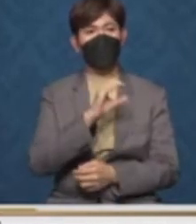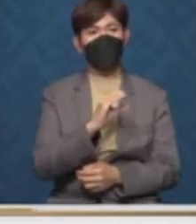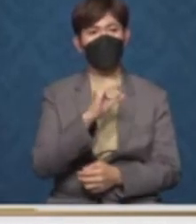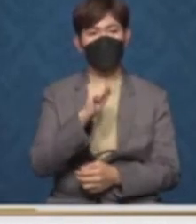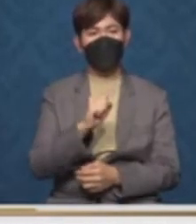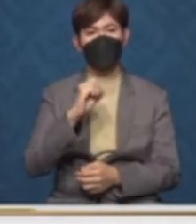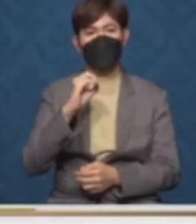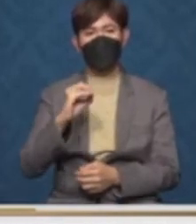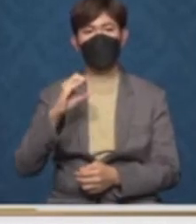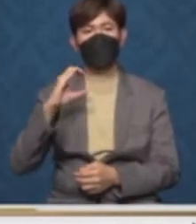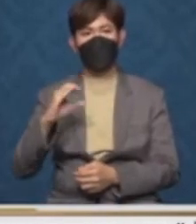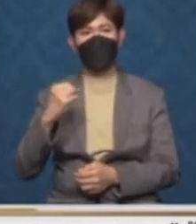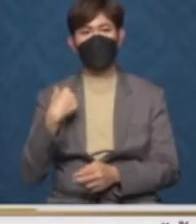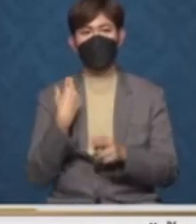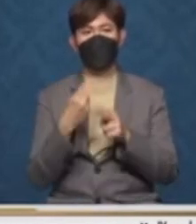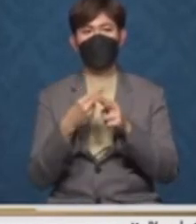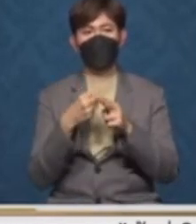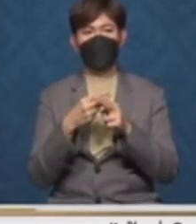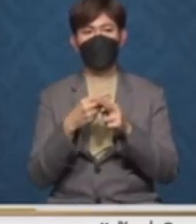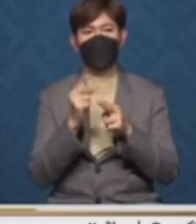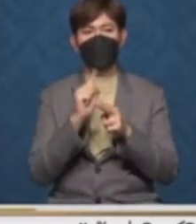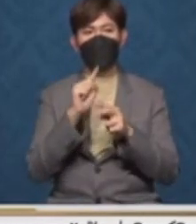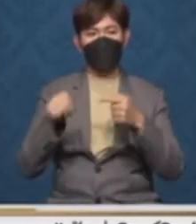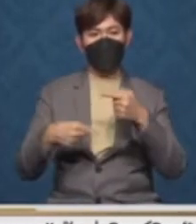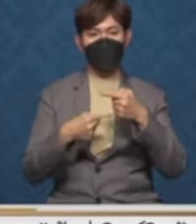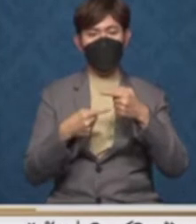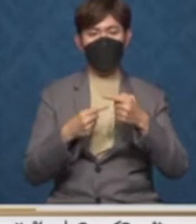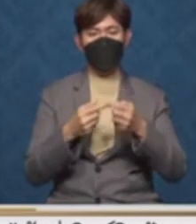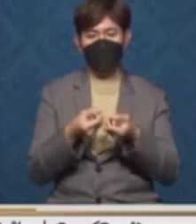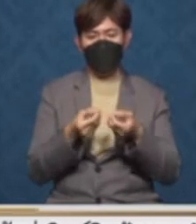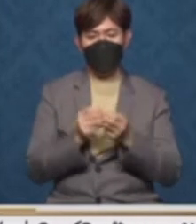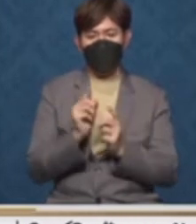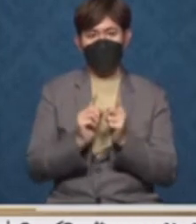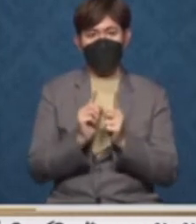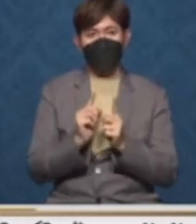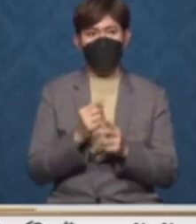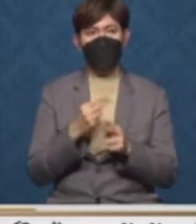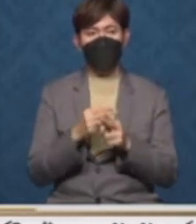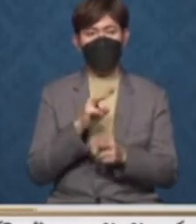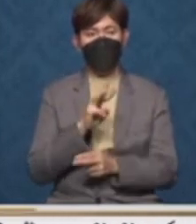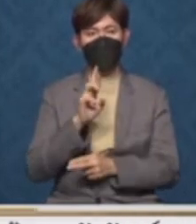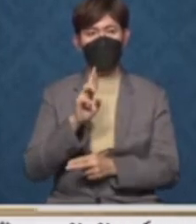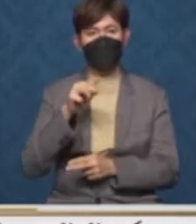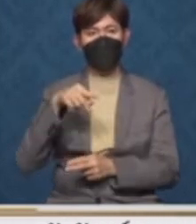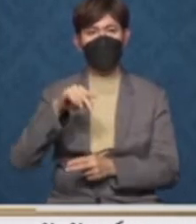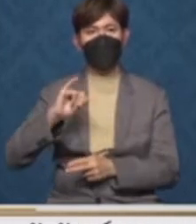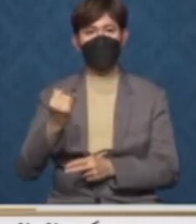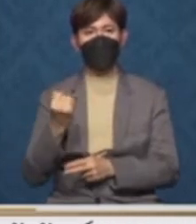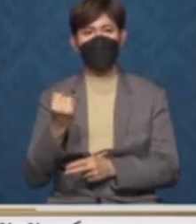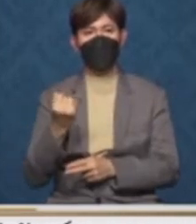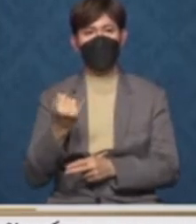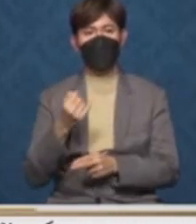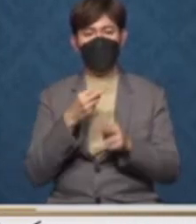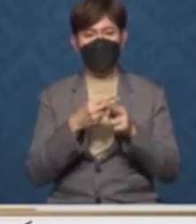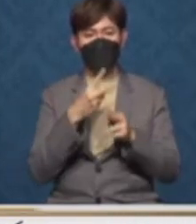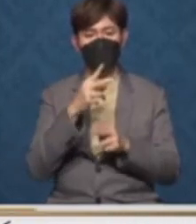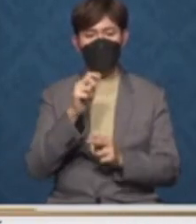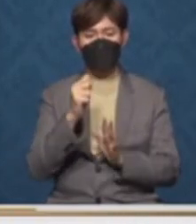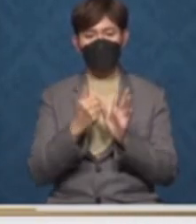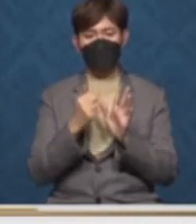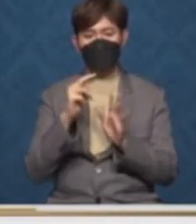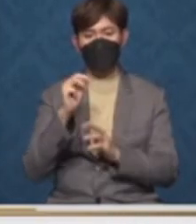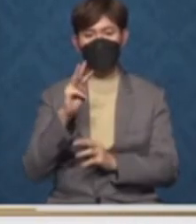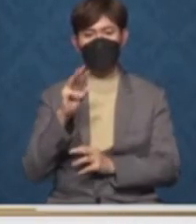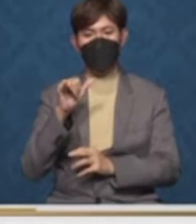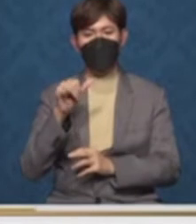นี่ยก็มีชื่อนะครับผู้ถือหุ้นเนี่ยคือนายวรพจน์อํานวยพลเขาเรียกกันว่าเสียบอยส